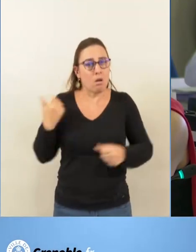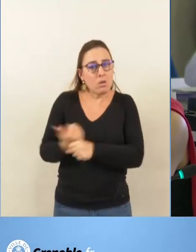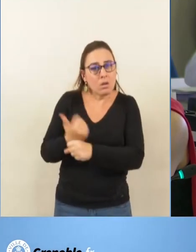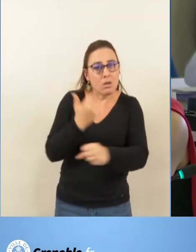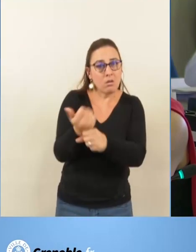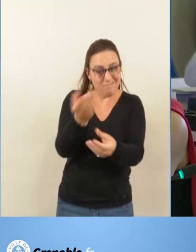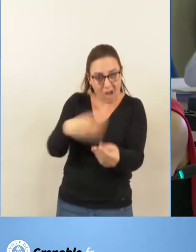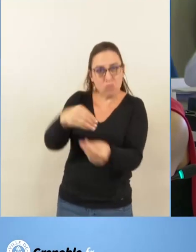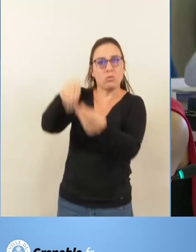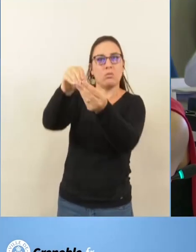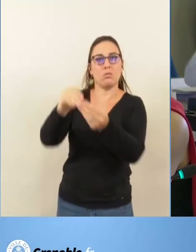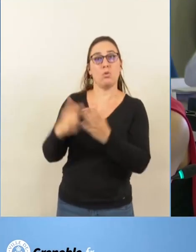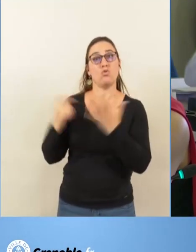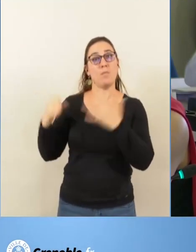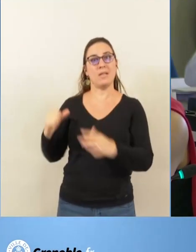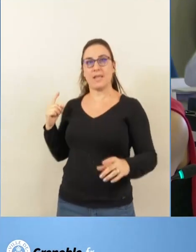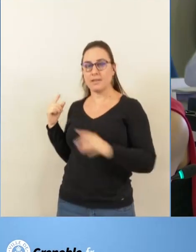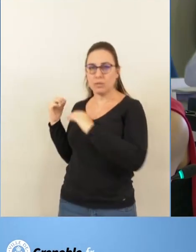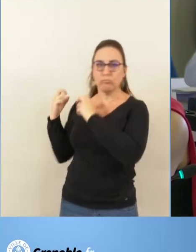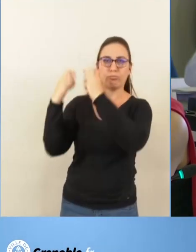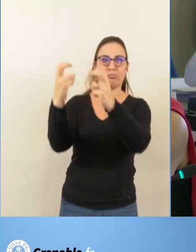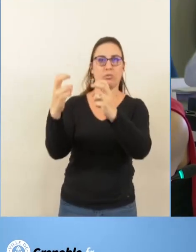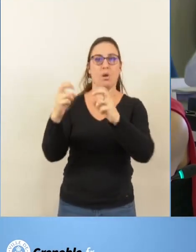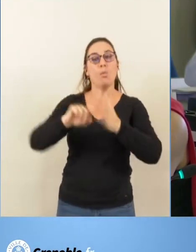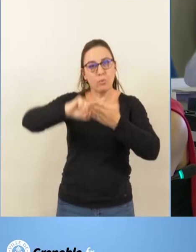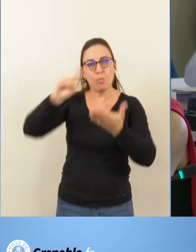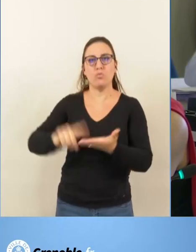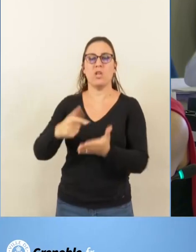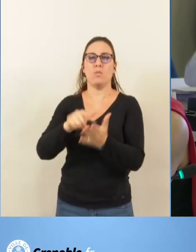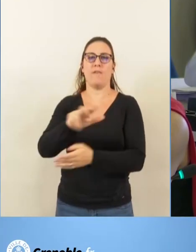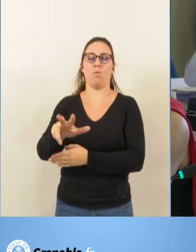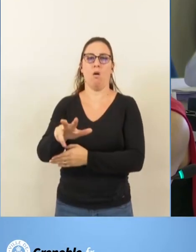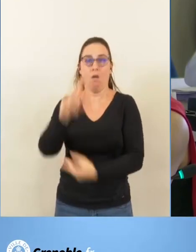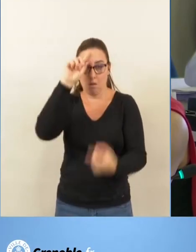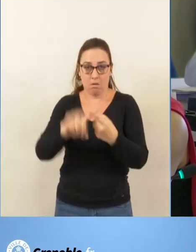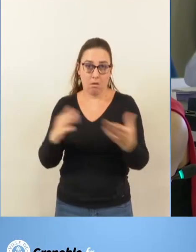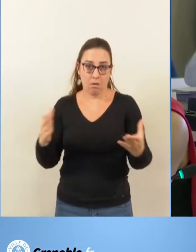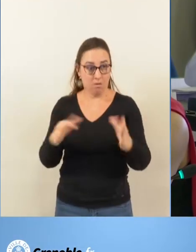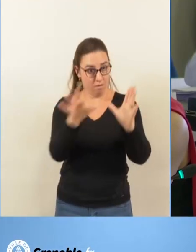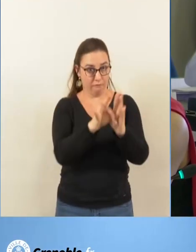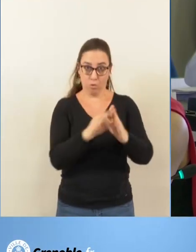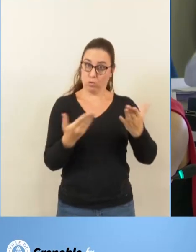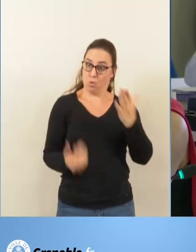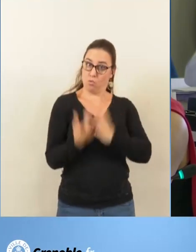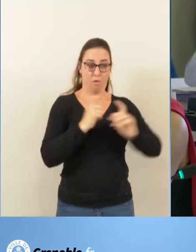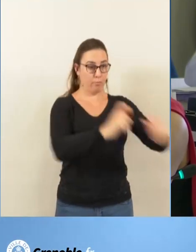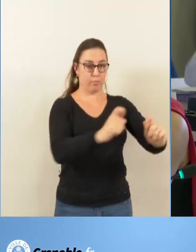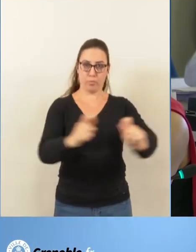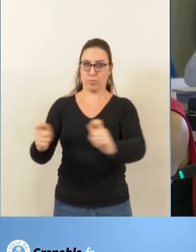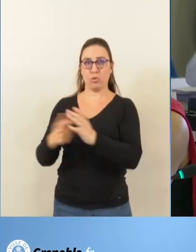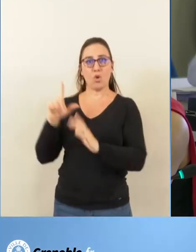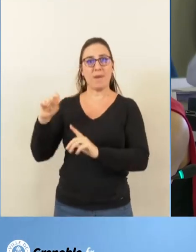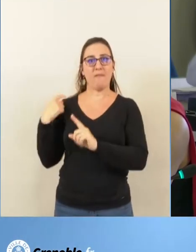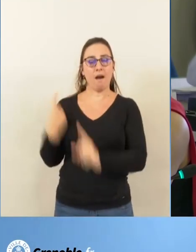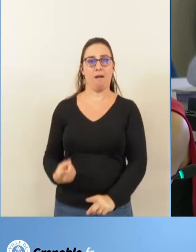en plus depuis 2016 sur le budget 2023 pour et bien les fonctions que vous avez nouvellement attribuées depuis 2020